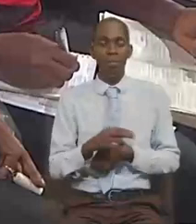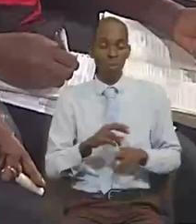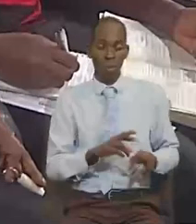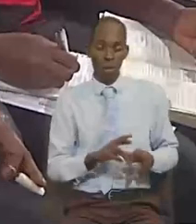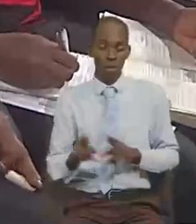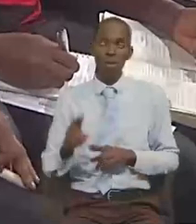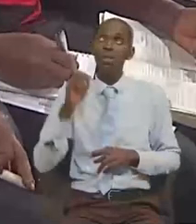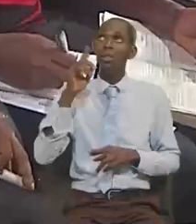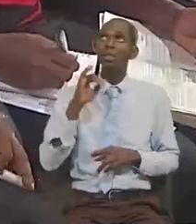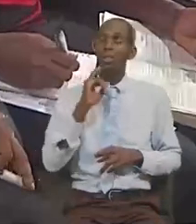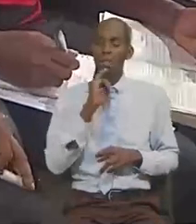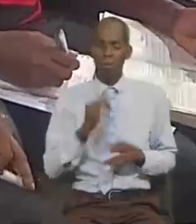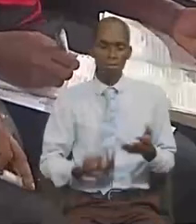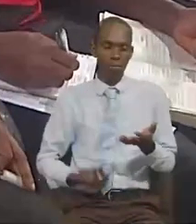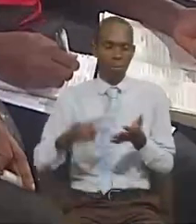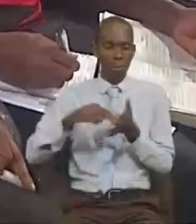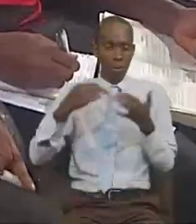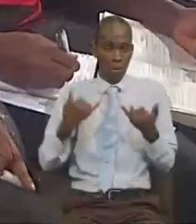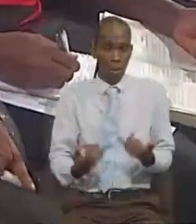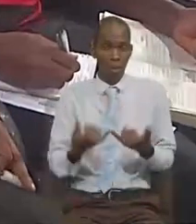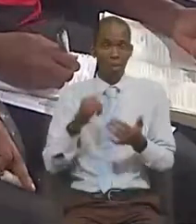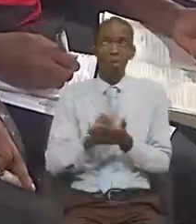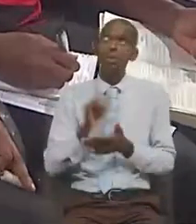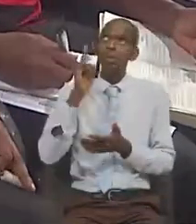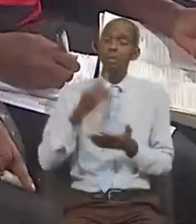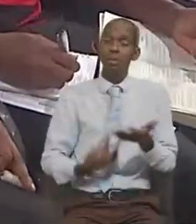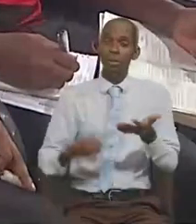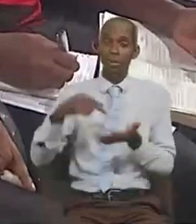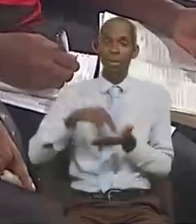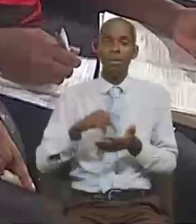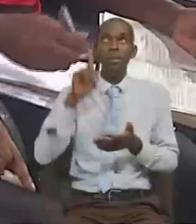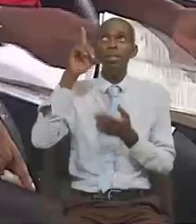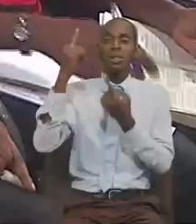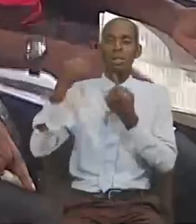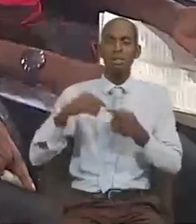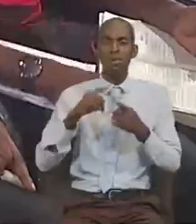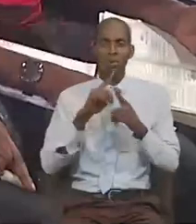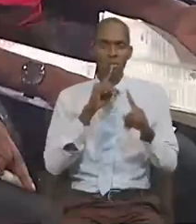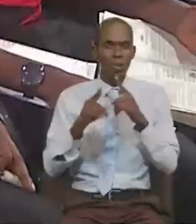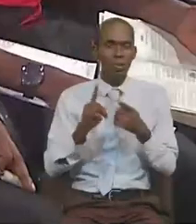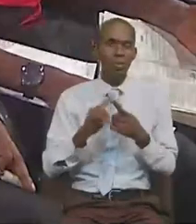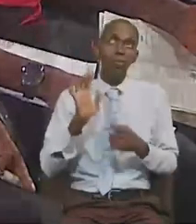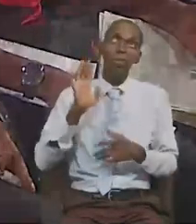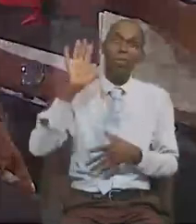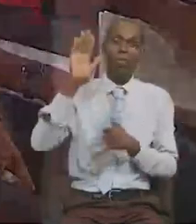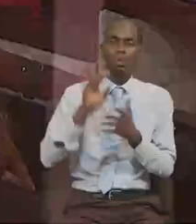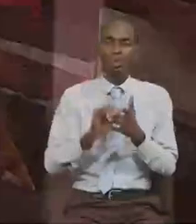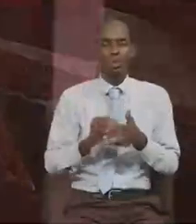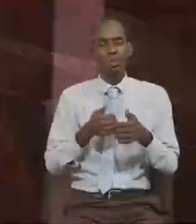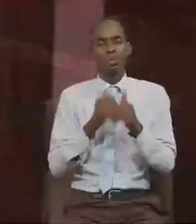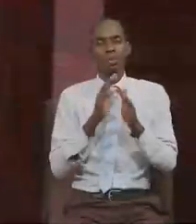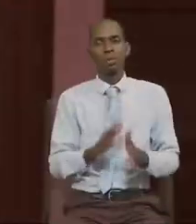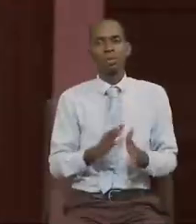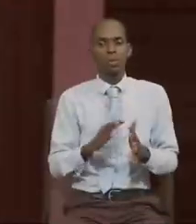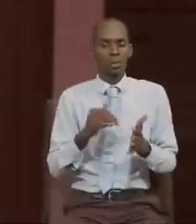Et maintenant, comme il est ressuscité, il est venu parler à ses disciples. Il est écrit, avant